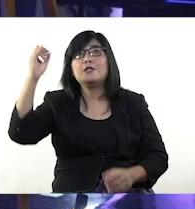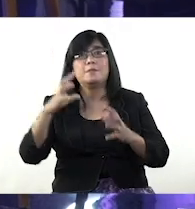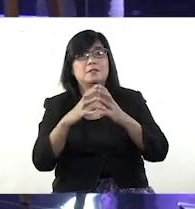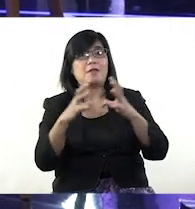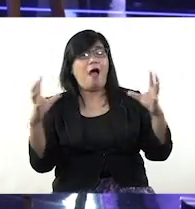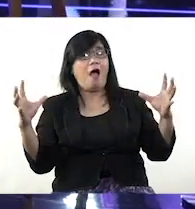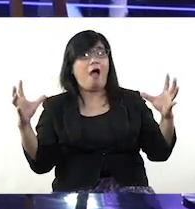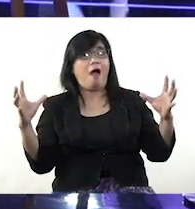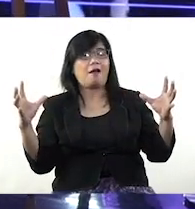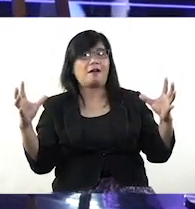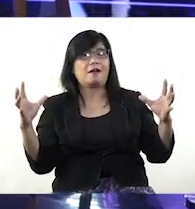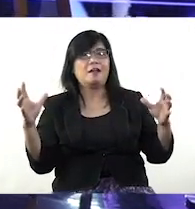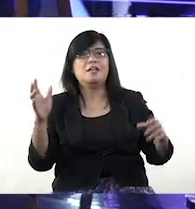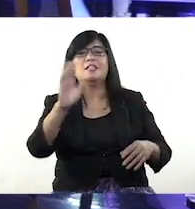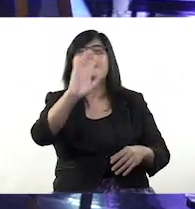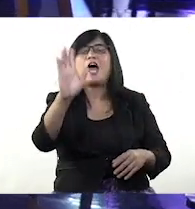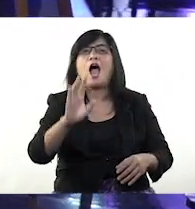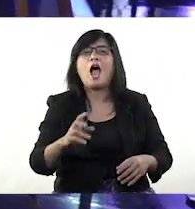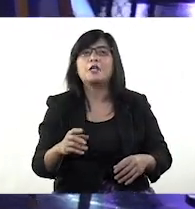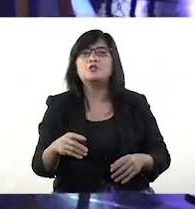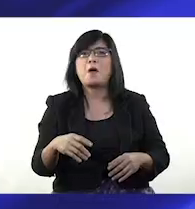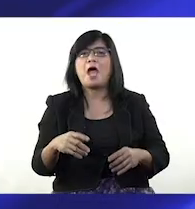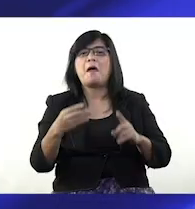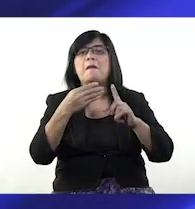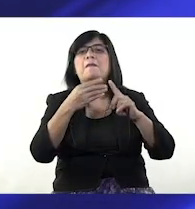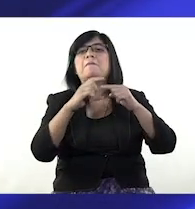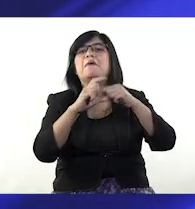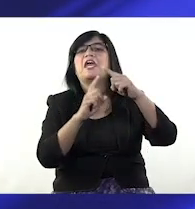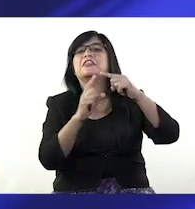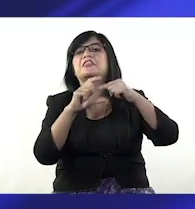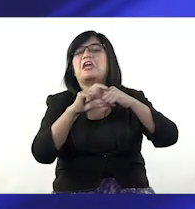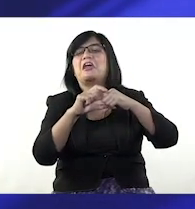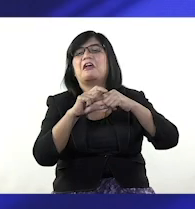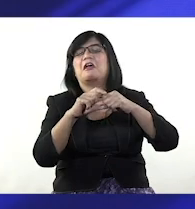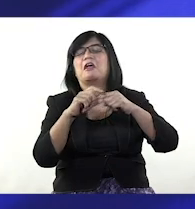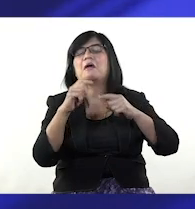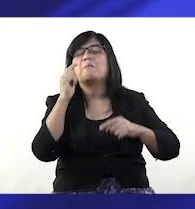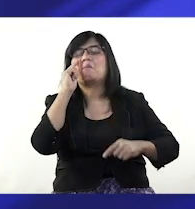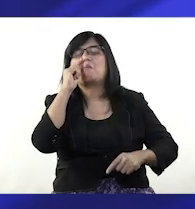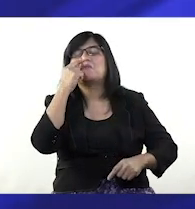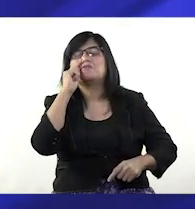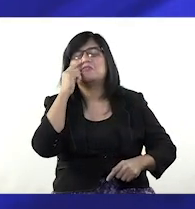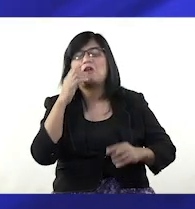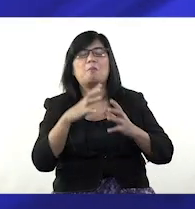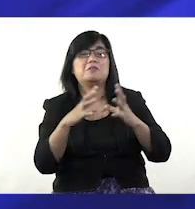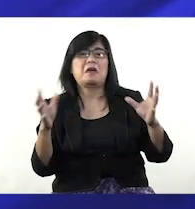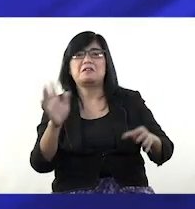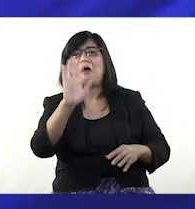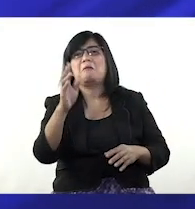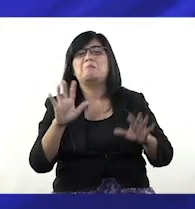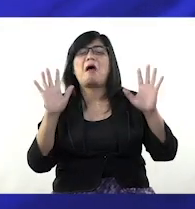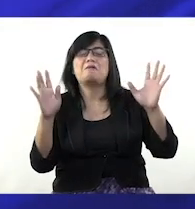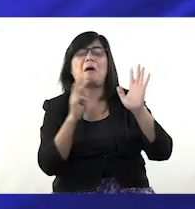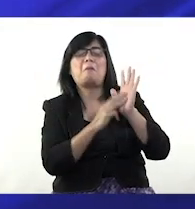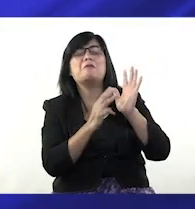Hai anak tua Jangan cuman betenya yang besar Bos Hai ada engkau ya tapi banyak masalah menentang tapi